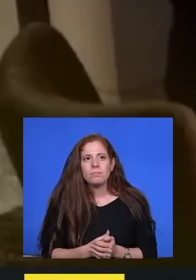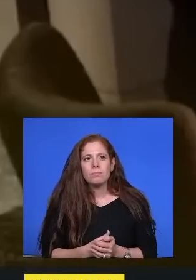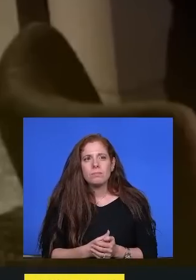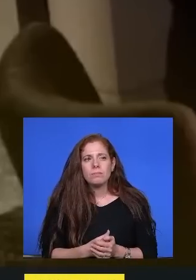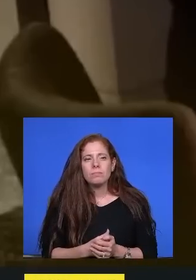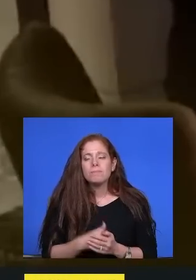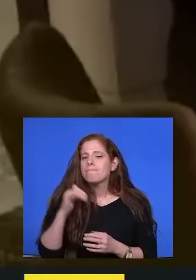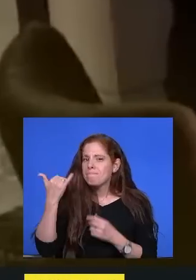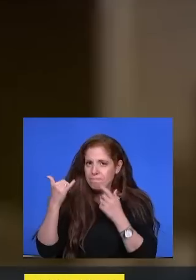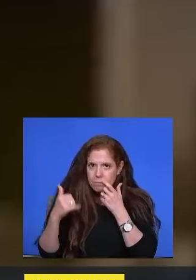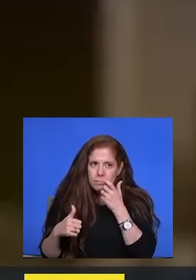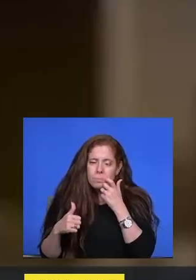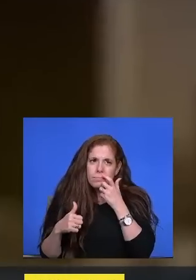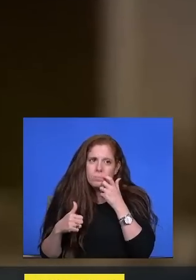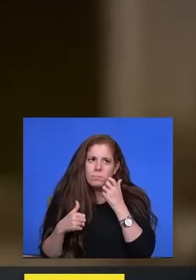Yeah.